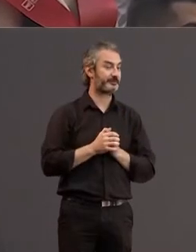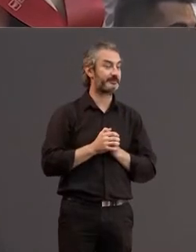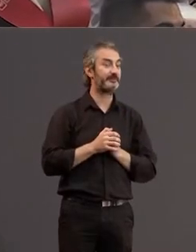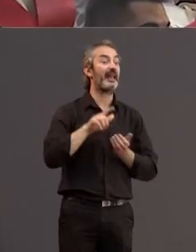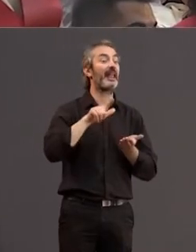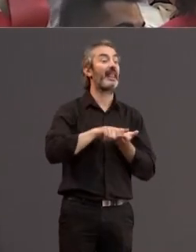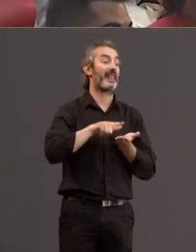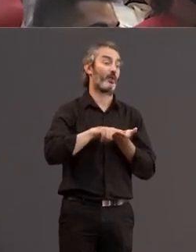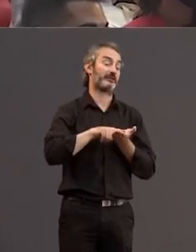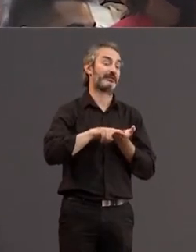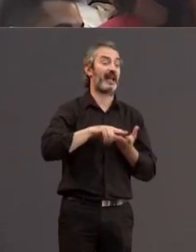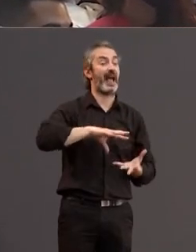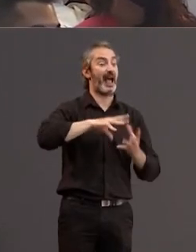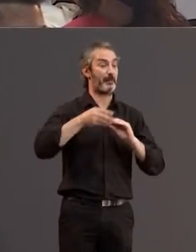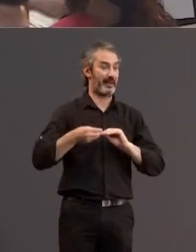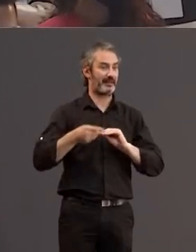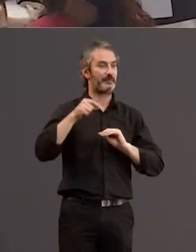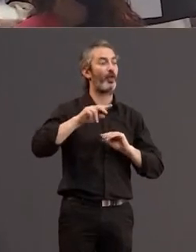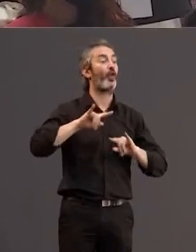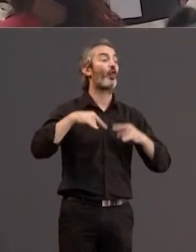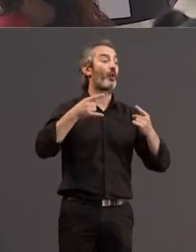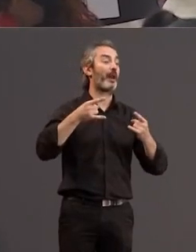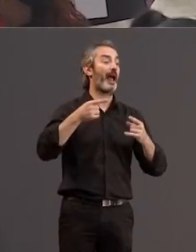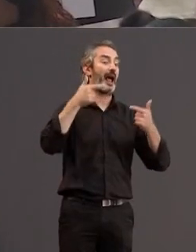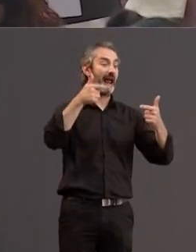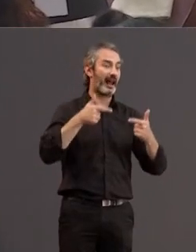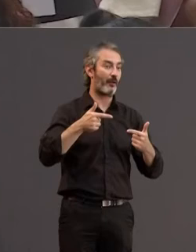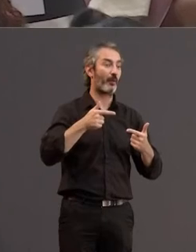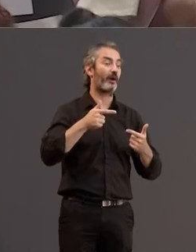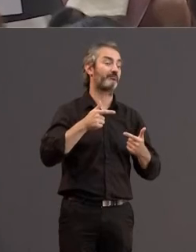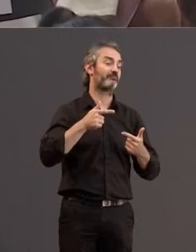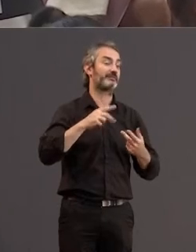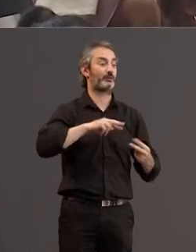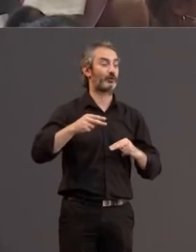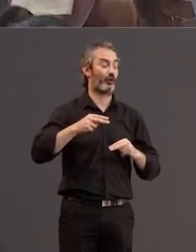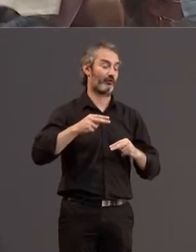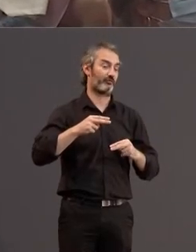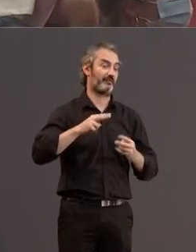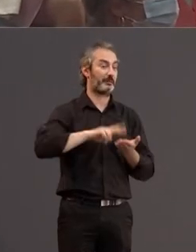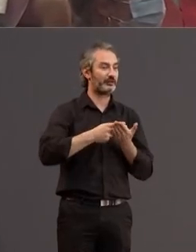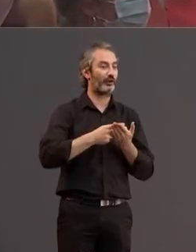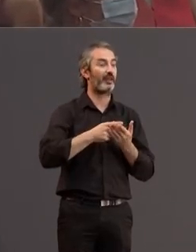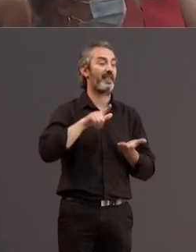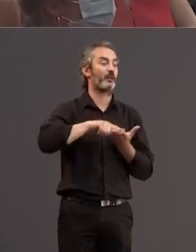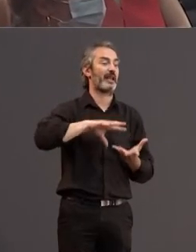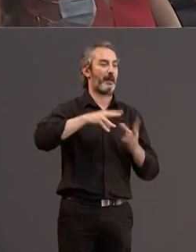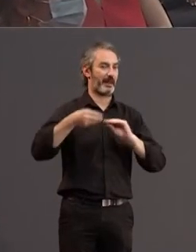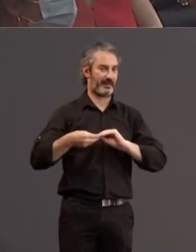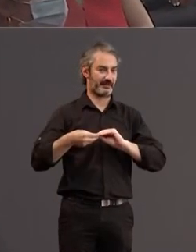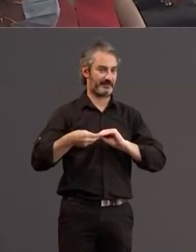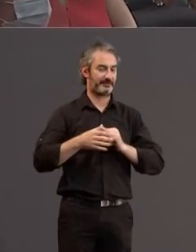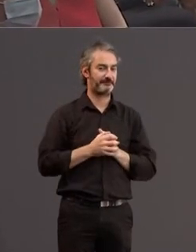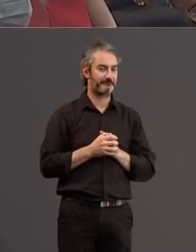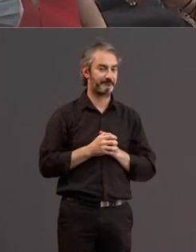llengües aplicades i en el doble grau en traducció, interpretació i llengües aplicades. Per cert, que